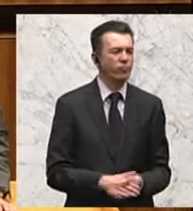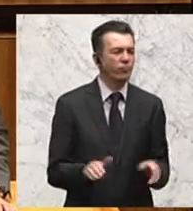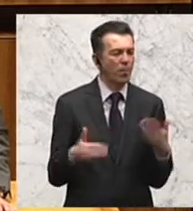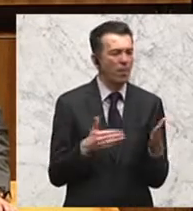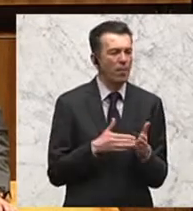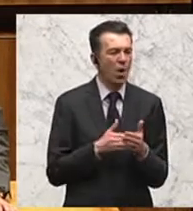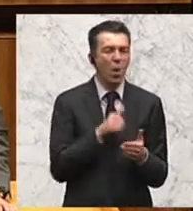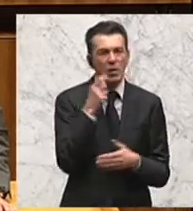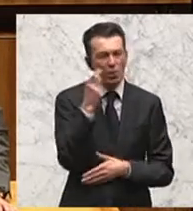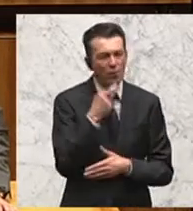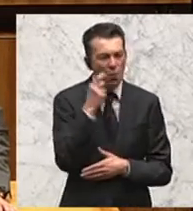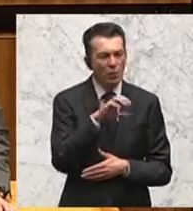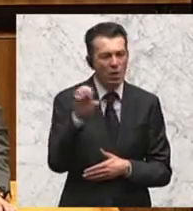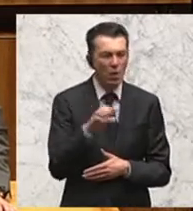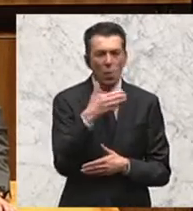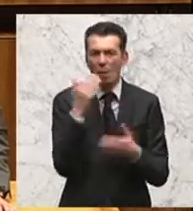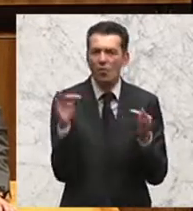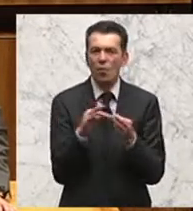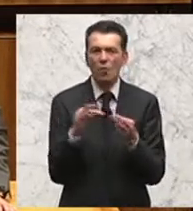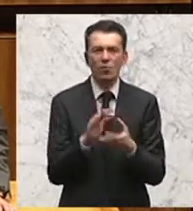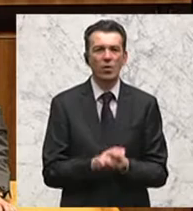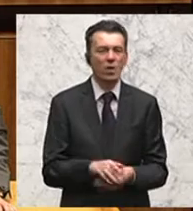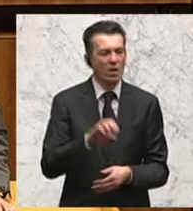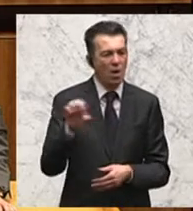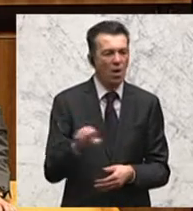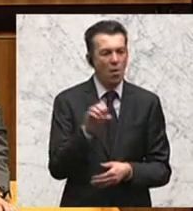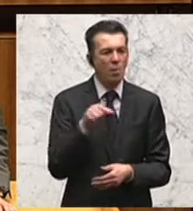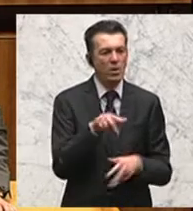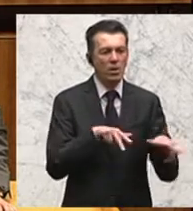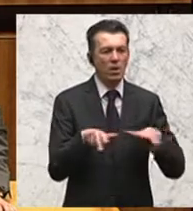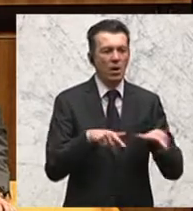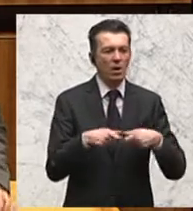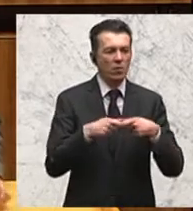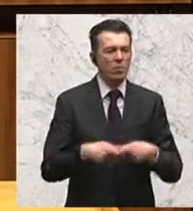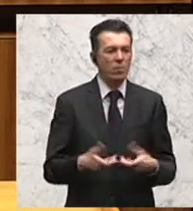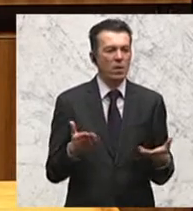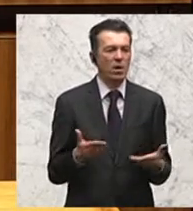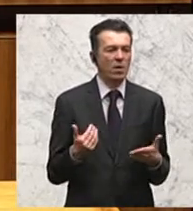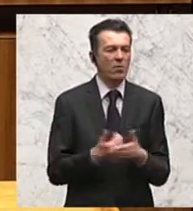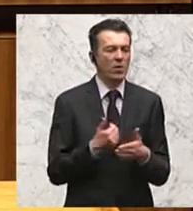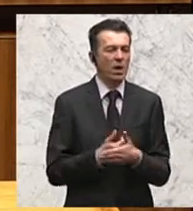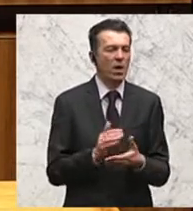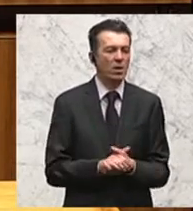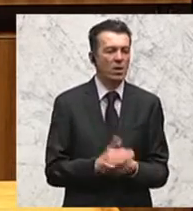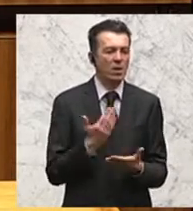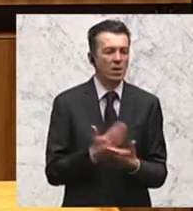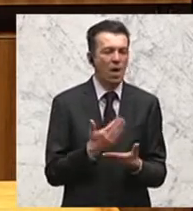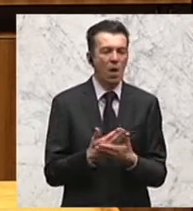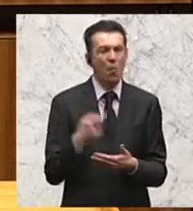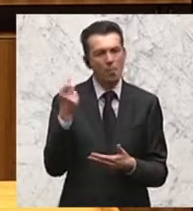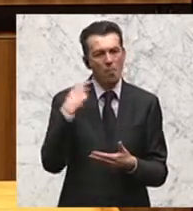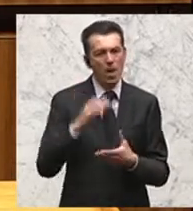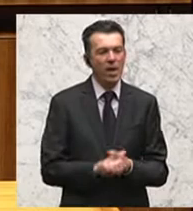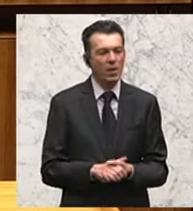nicht wundern, dass Europa nicht funktioniert, wenn Europa durch solche Regierungsmitglieder von Rot und Schwarz vertreten wird. Und daher sind wir der Meinung, dass